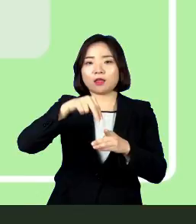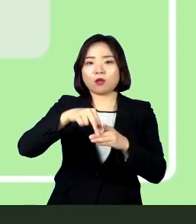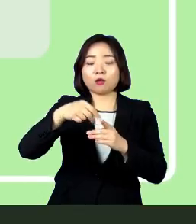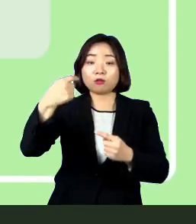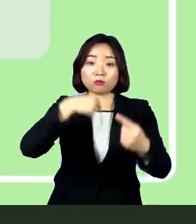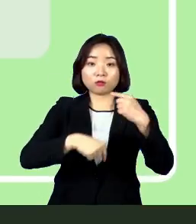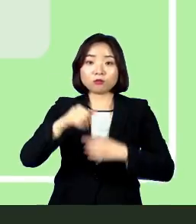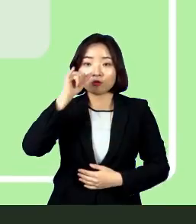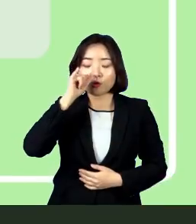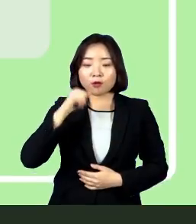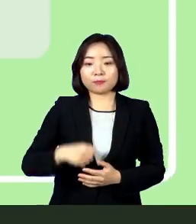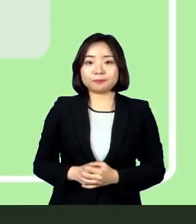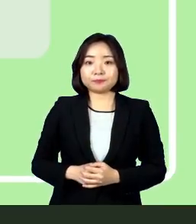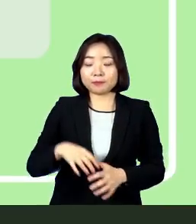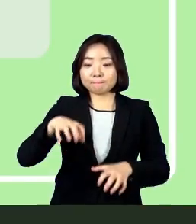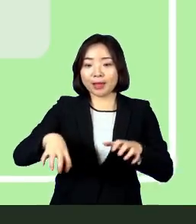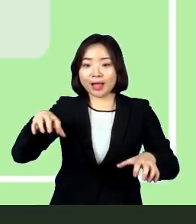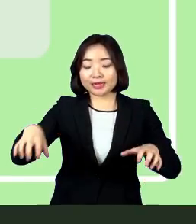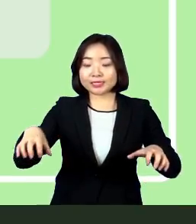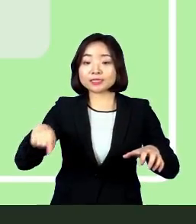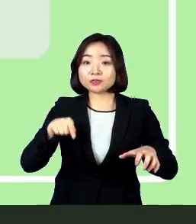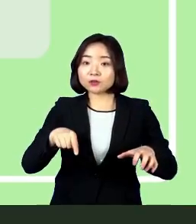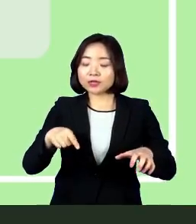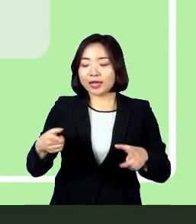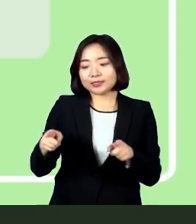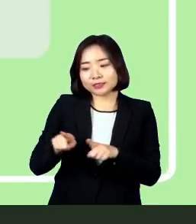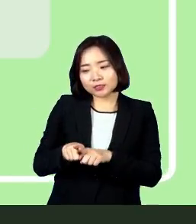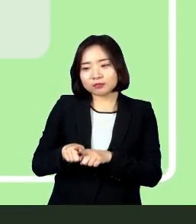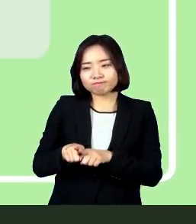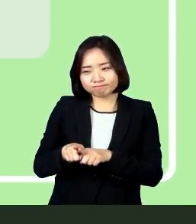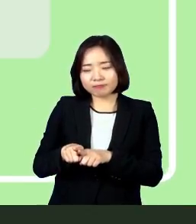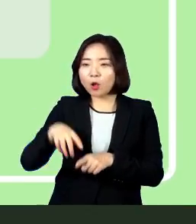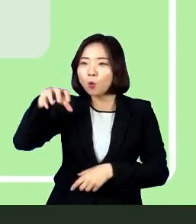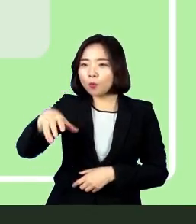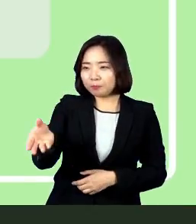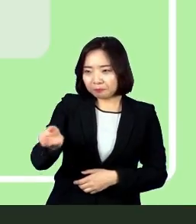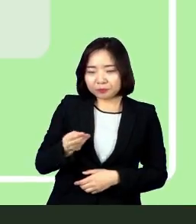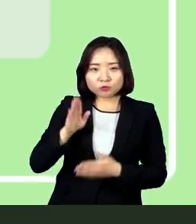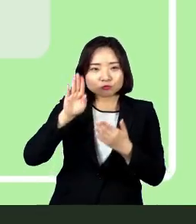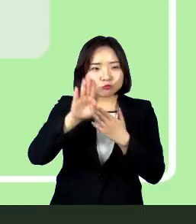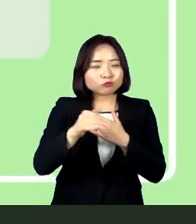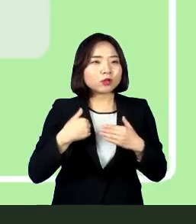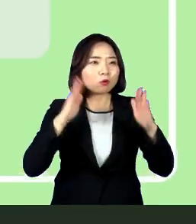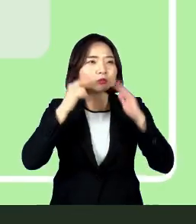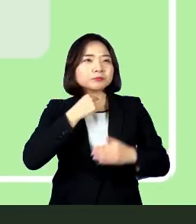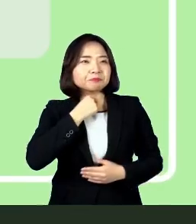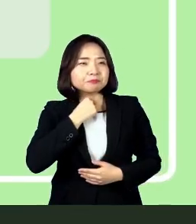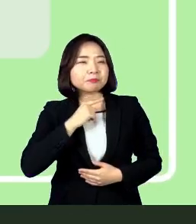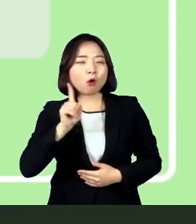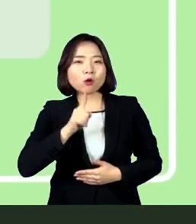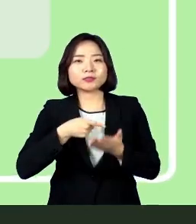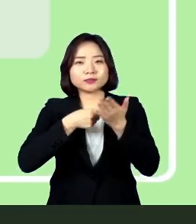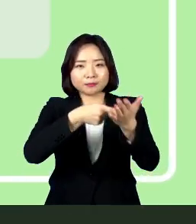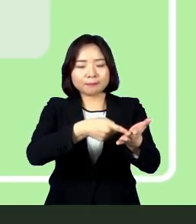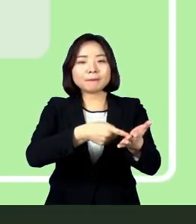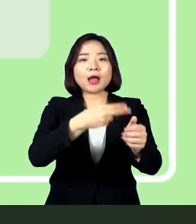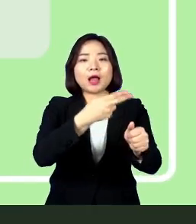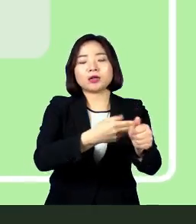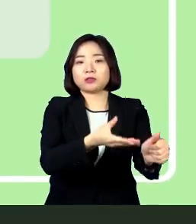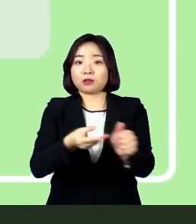사업은 마을 주민이 모여 공동시설을 확보한 후 듣고 싶은 강좌를 신청하면 원하는 시간과 장소에 강사를